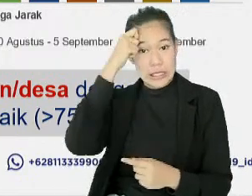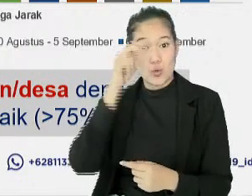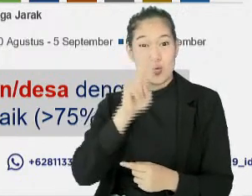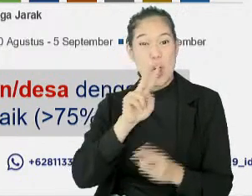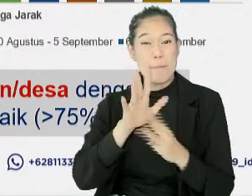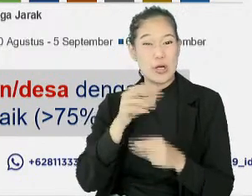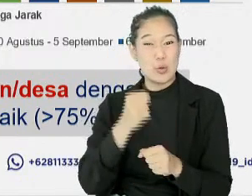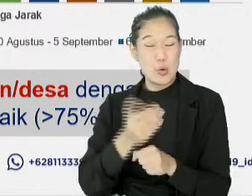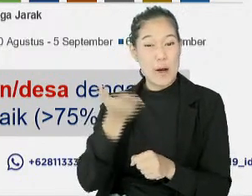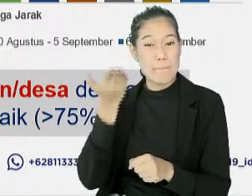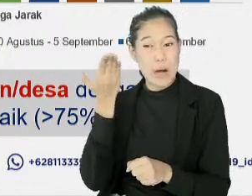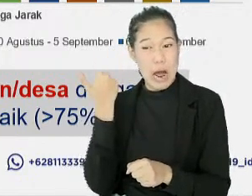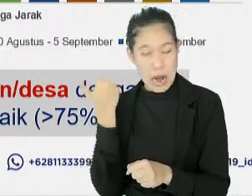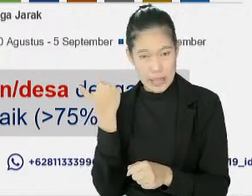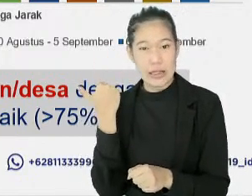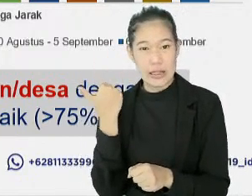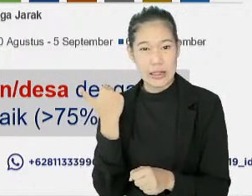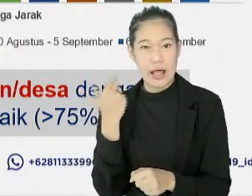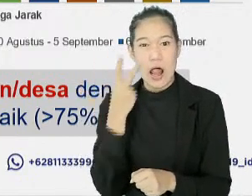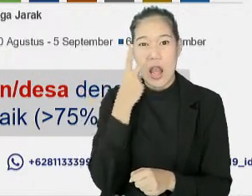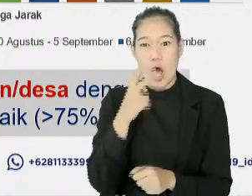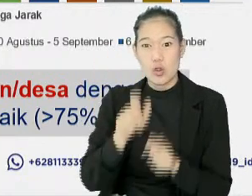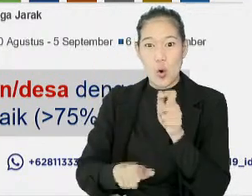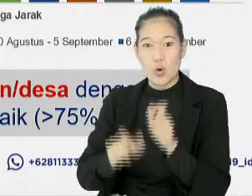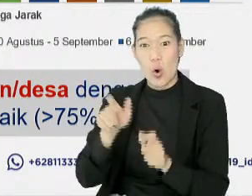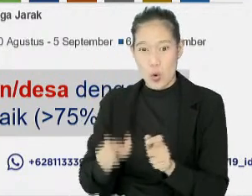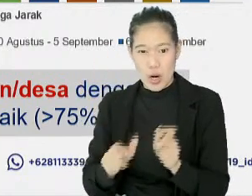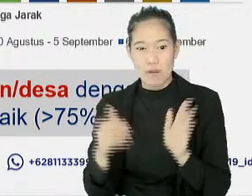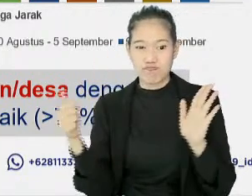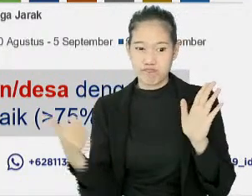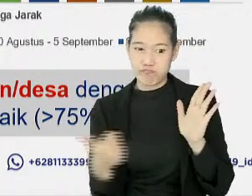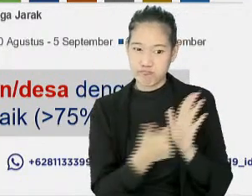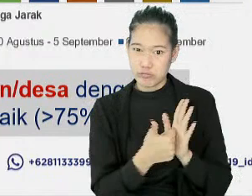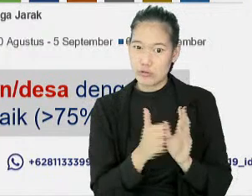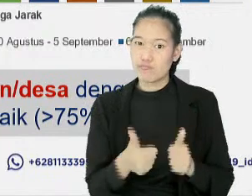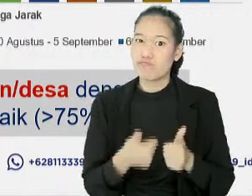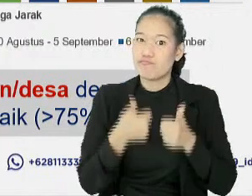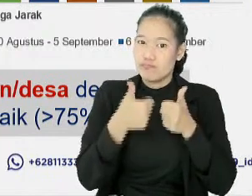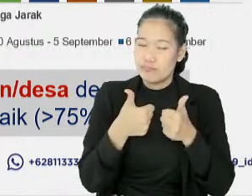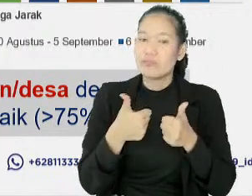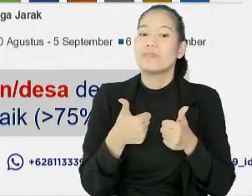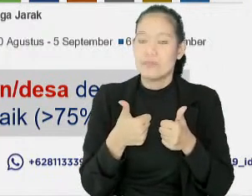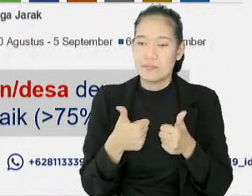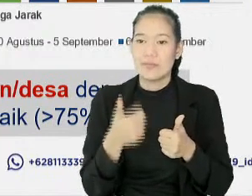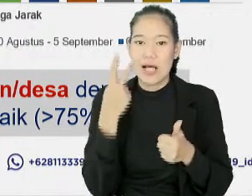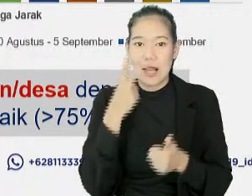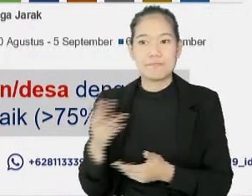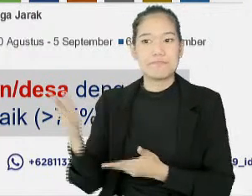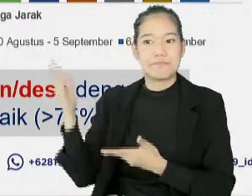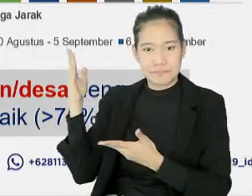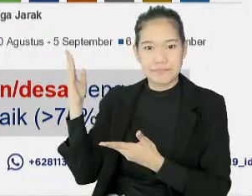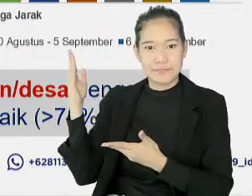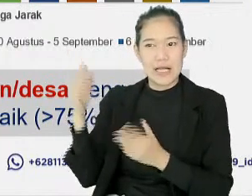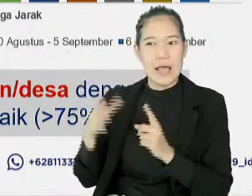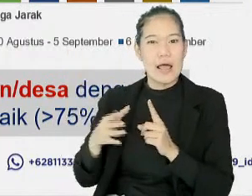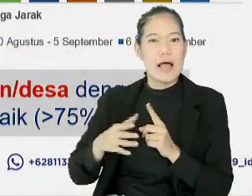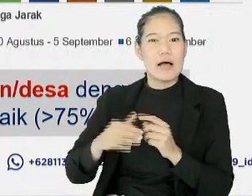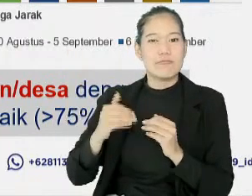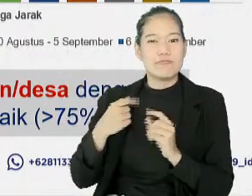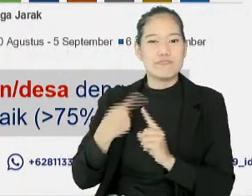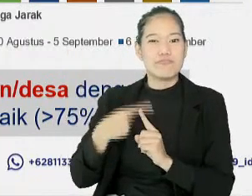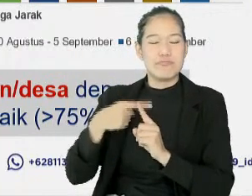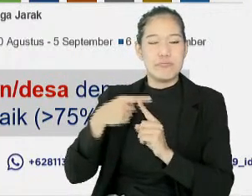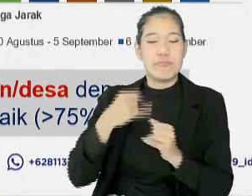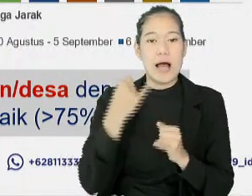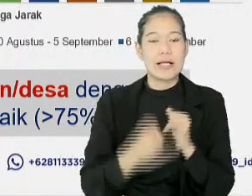dua minggu lalu kita sempat CDA kita lihat kepatuhan meningkat gitu ya di sini Kita juga bisa lihat peningkatan terjadi sampai dengan